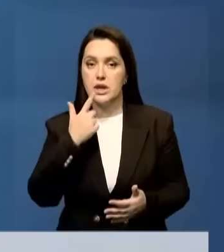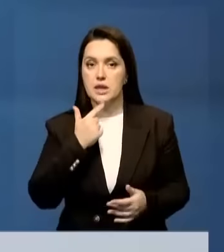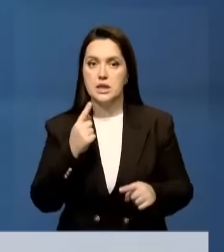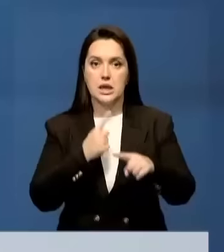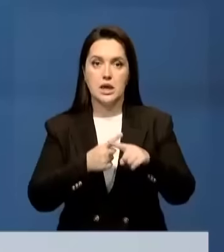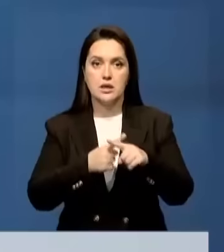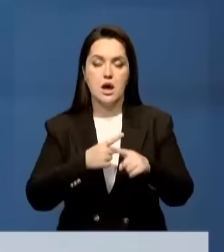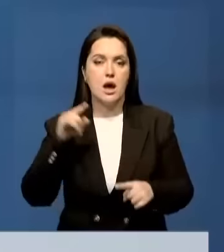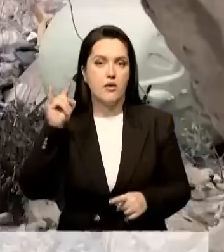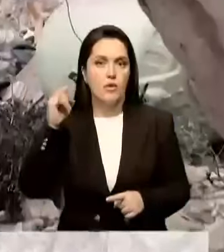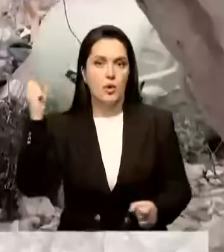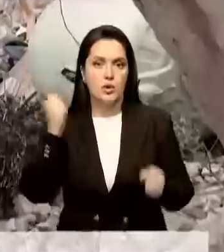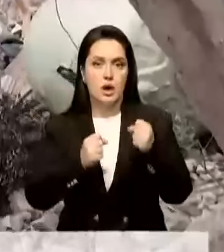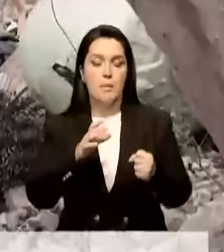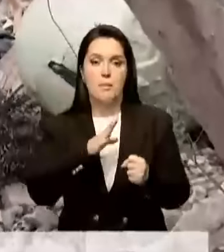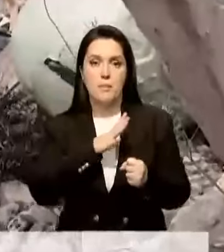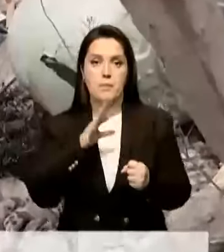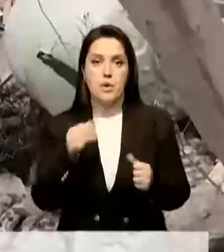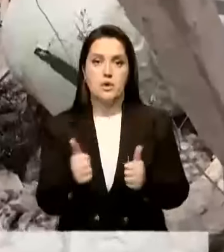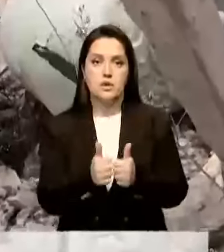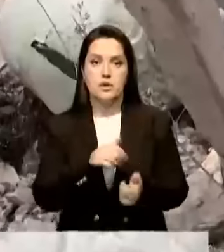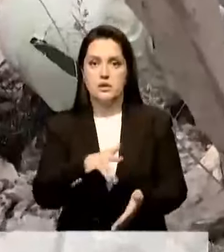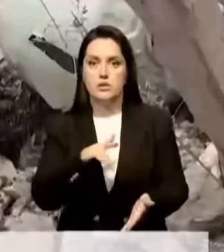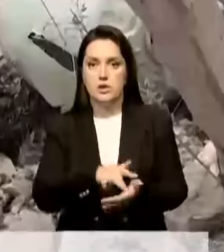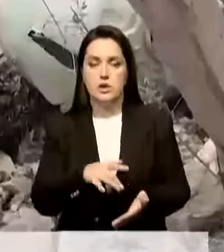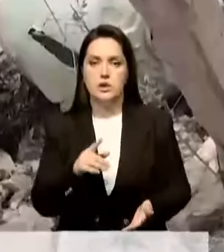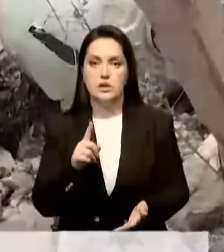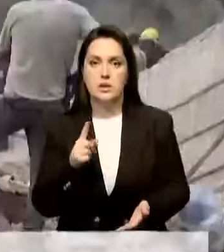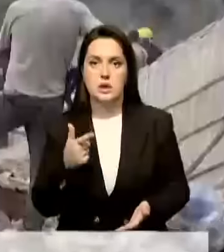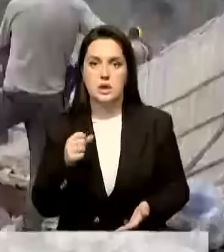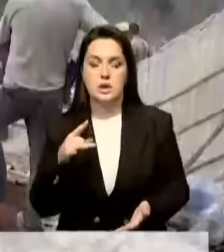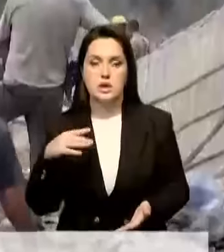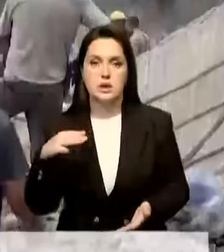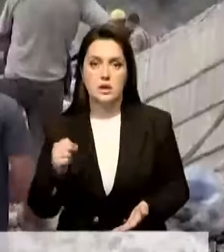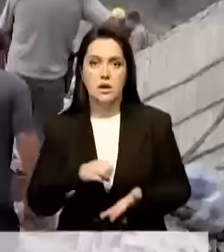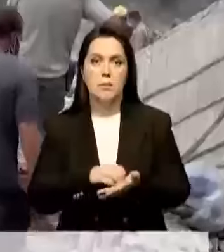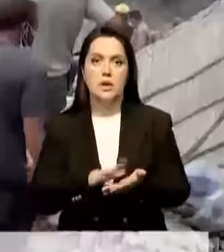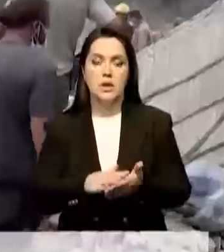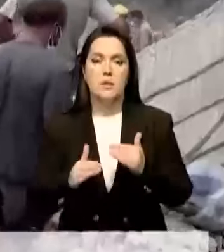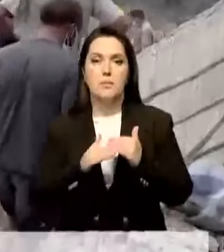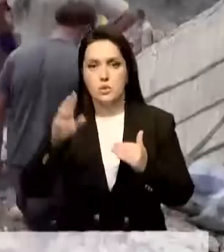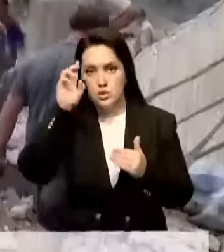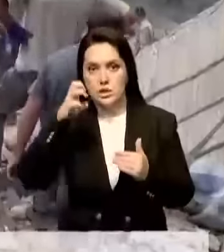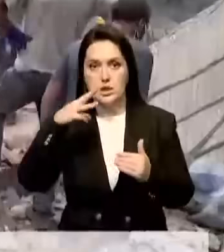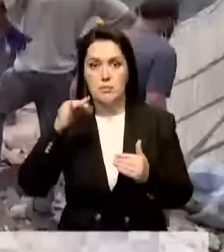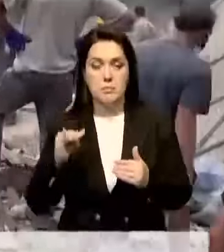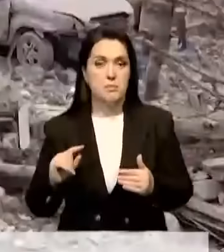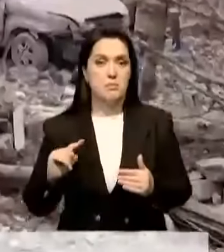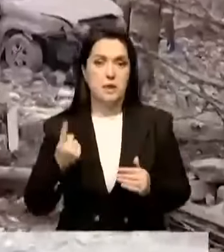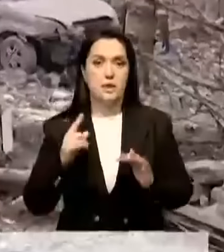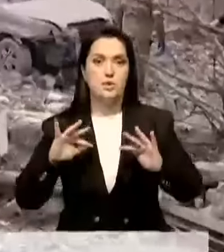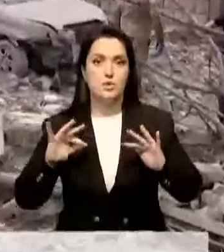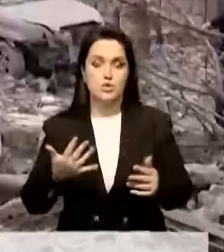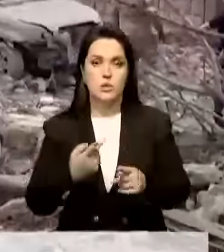Ливанский Красный Крест. Авиаудар был нанесен по зданию недалеко от города Сгарта. По данным местных государственных СМИ, это первый случай